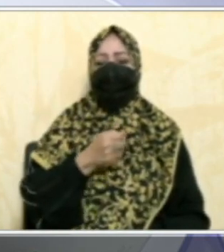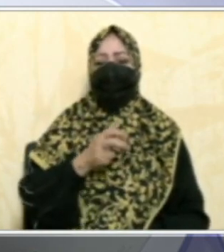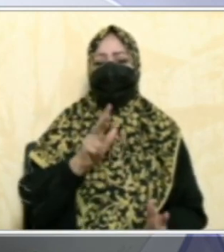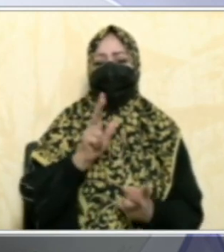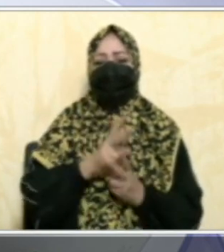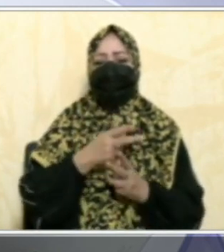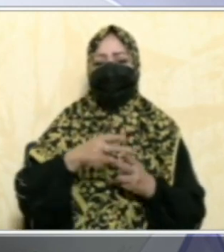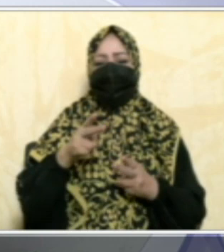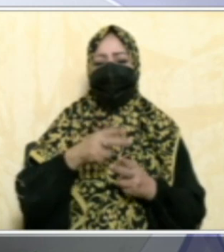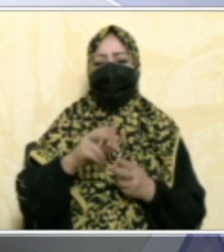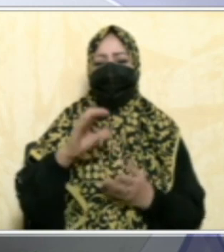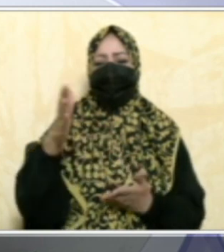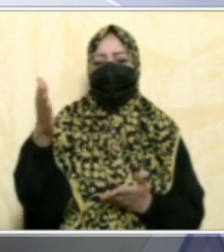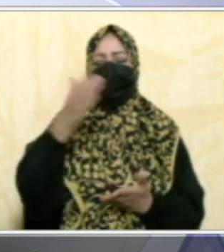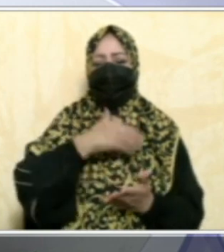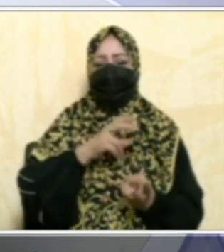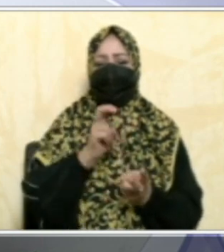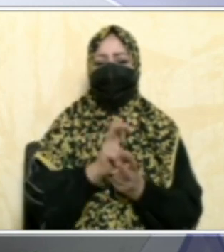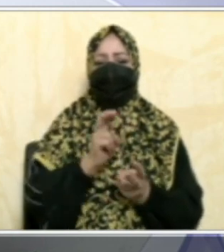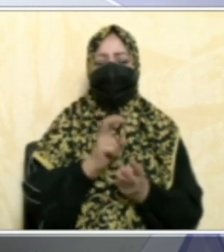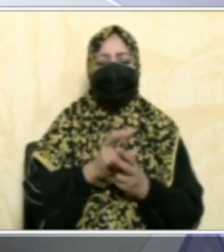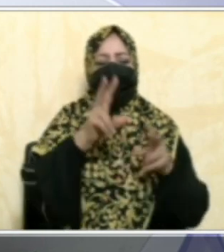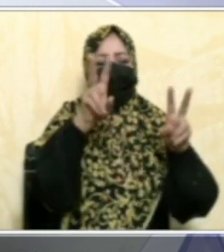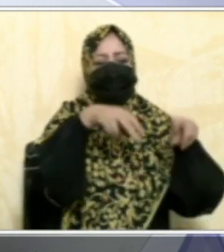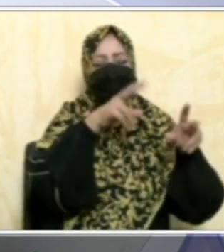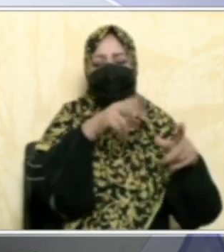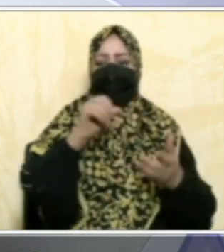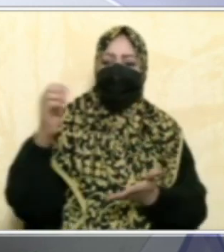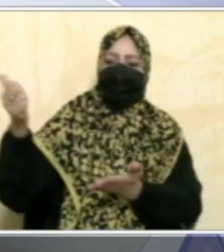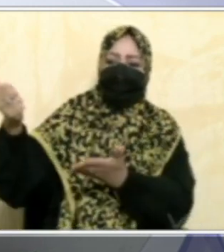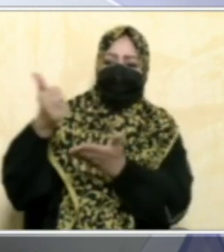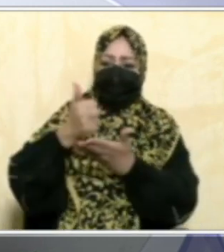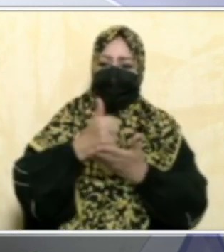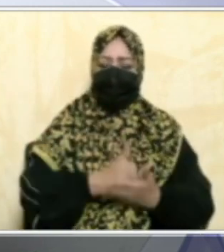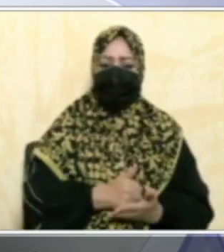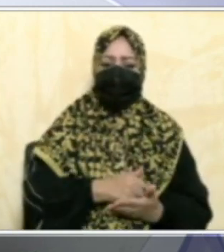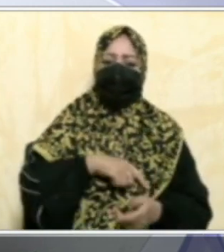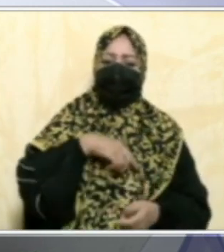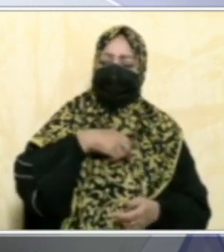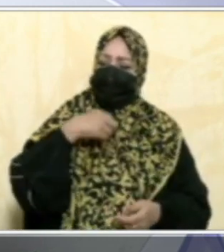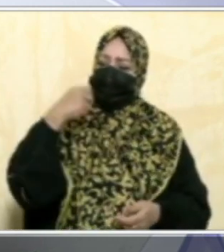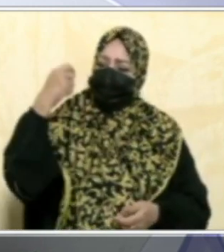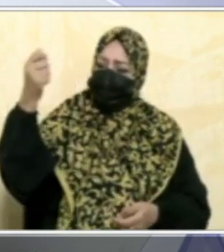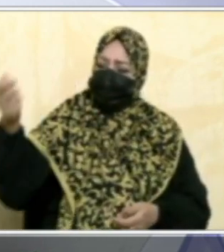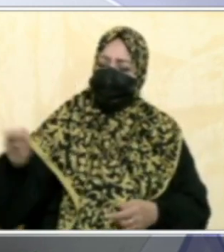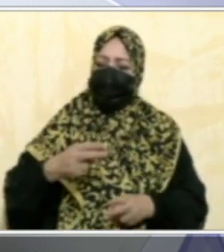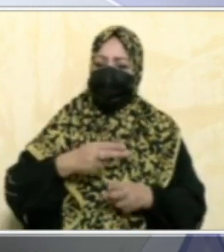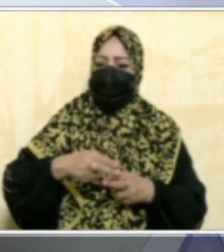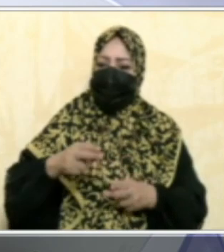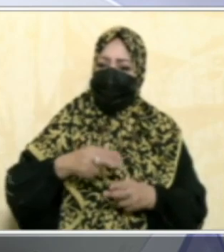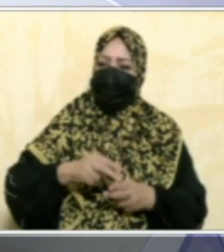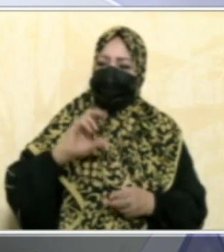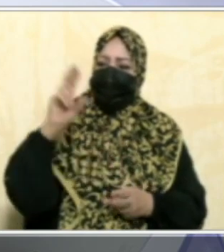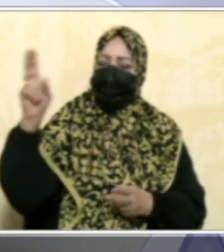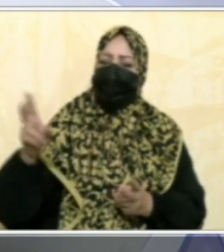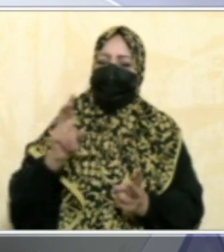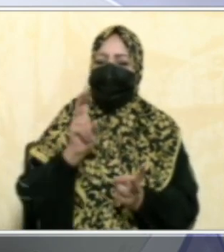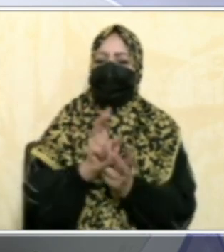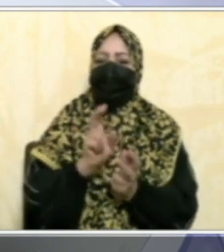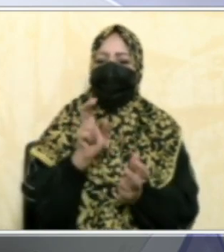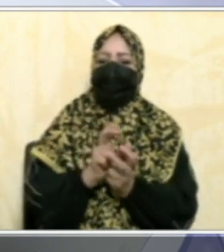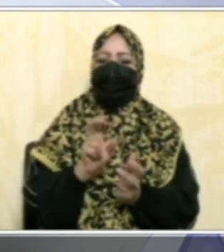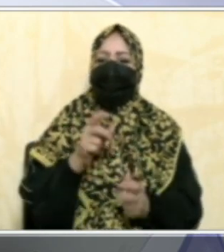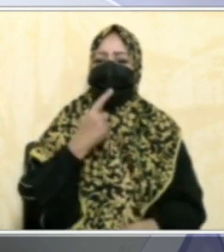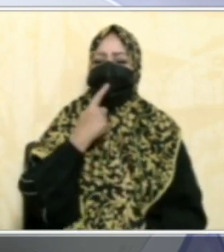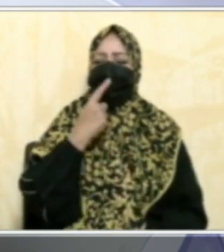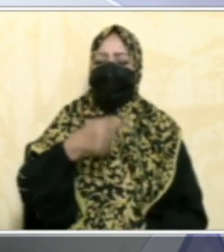لهذا المحل، ويقول نخلص في الدين بشوية بشوية بعد أن يأتي الحول، يقول كيف أصنع في الزكاة؟